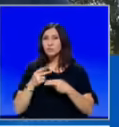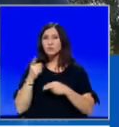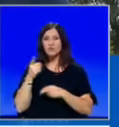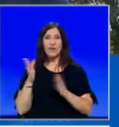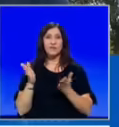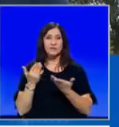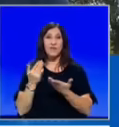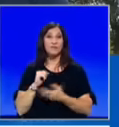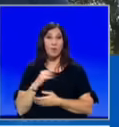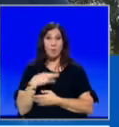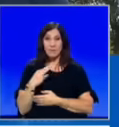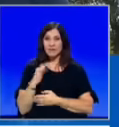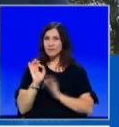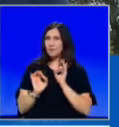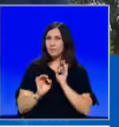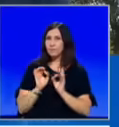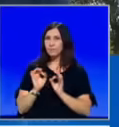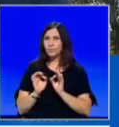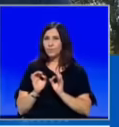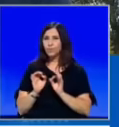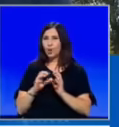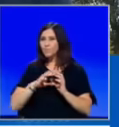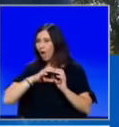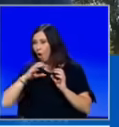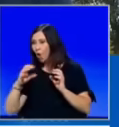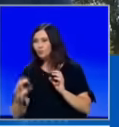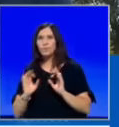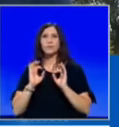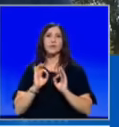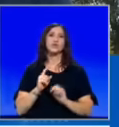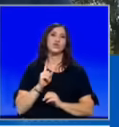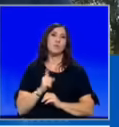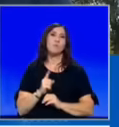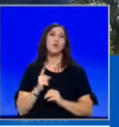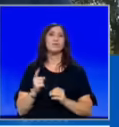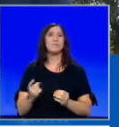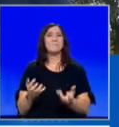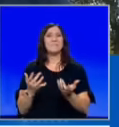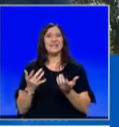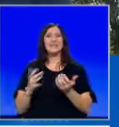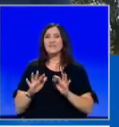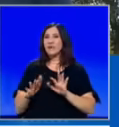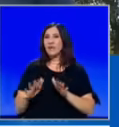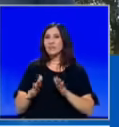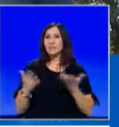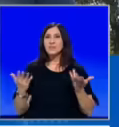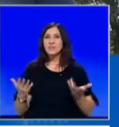да станат и опасни подобни отломки, така че да могат да предизвикат някакви